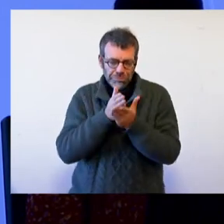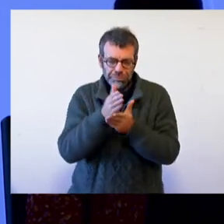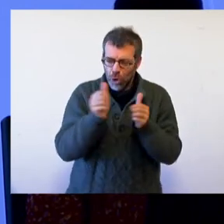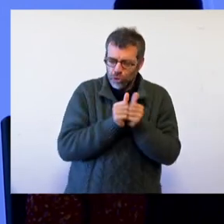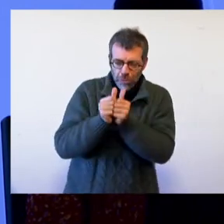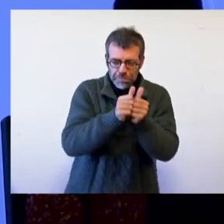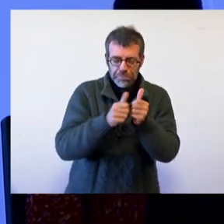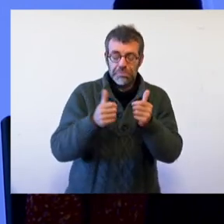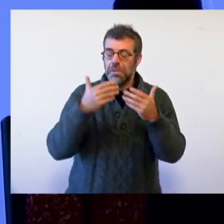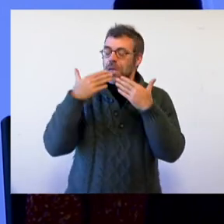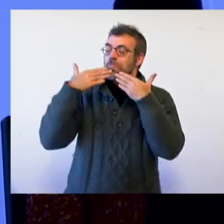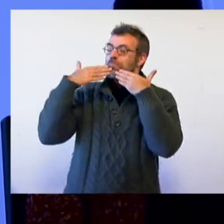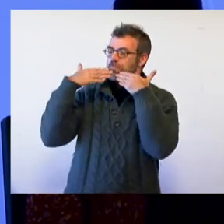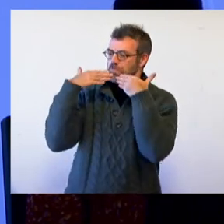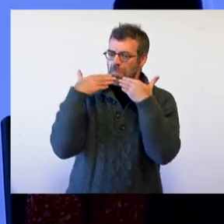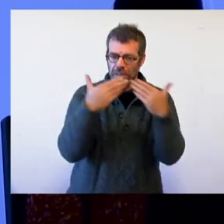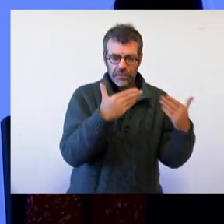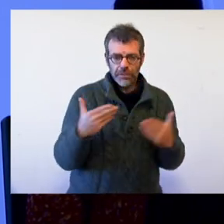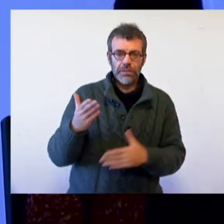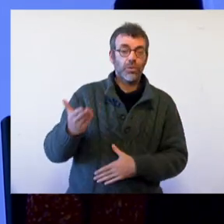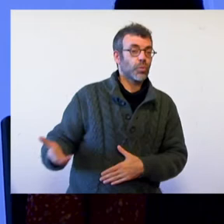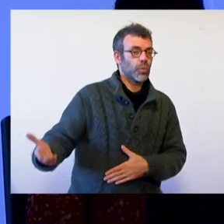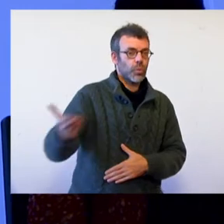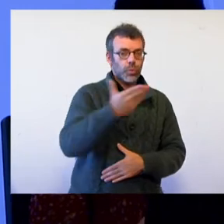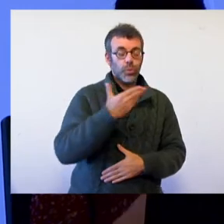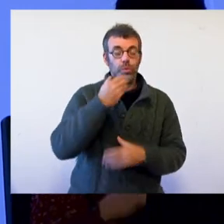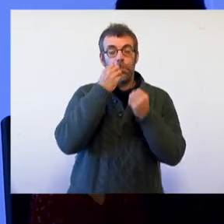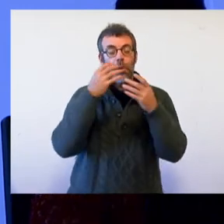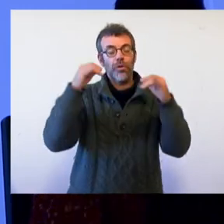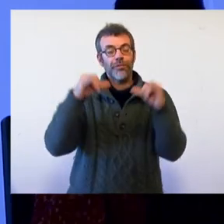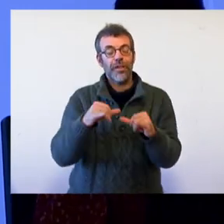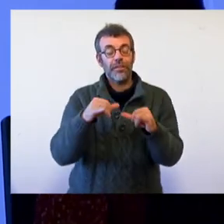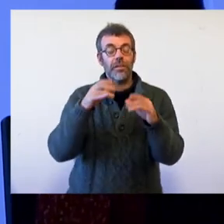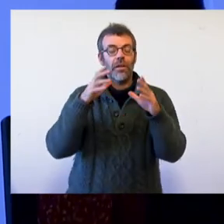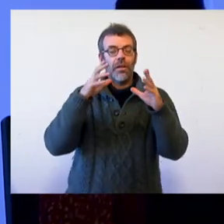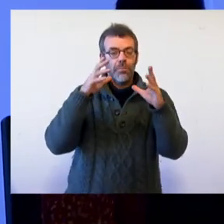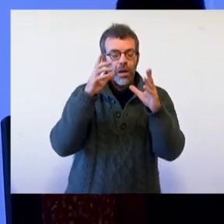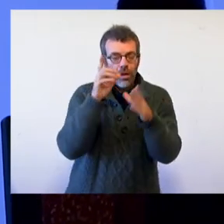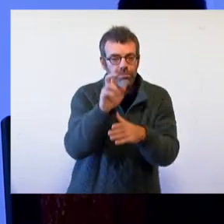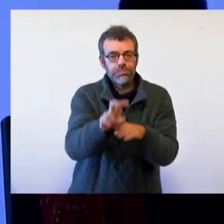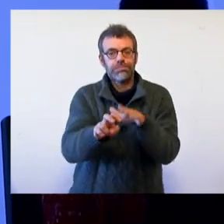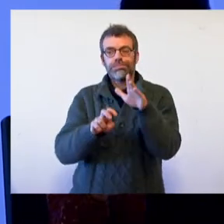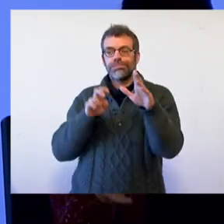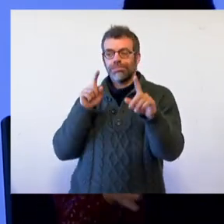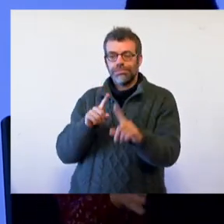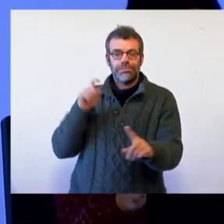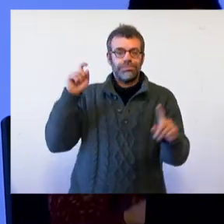très bonne fête à tous et prenez un temps pour vous, ô combien précieux.